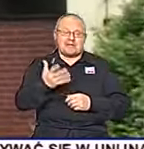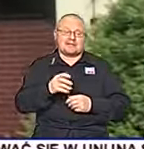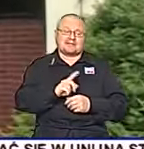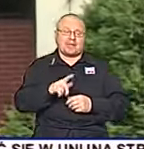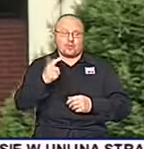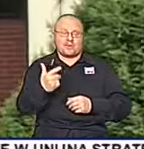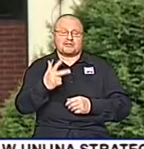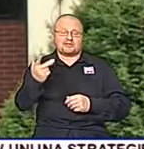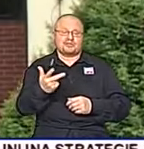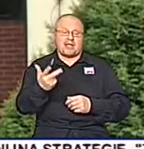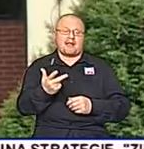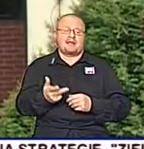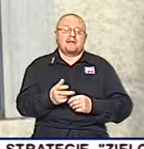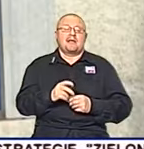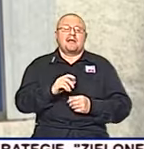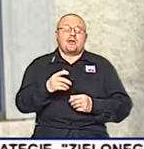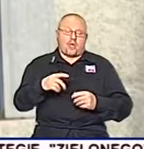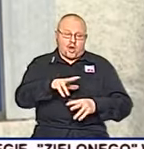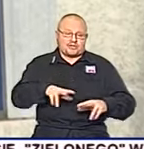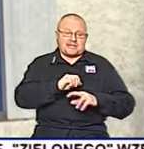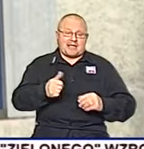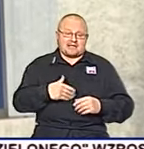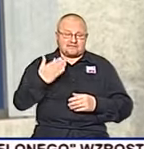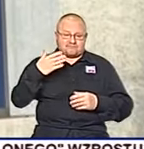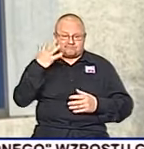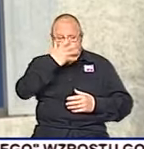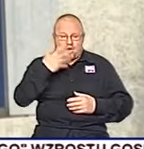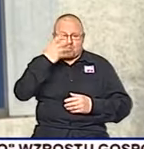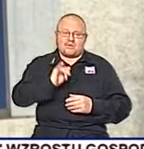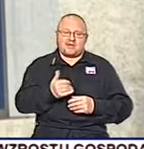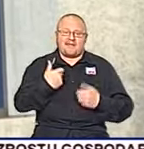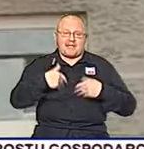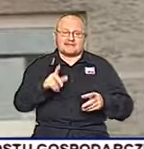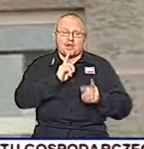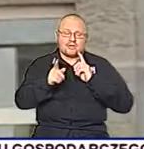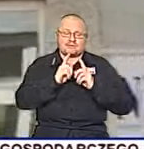3. Rodzina zmarłego pozostaje w szoku i nie chce rozmawiać. Zarząd